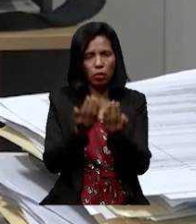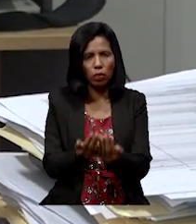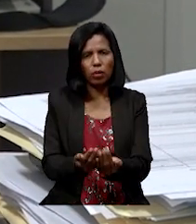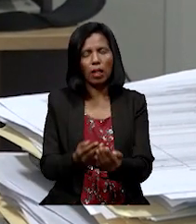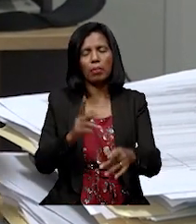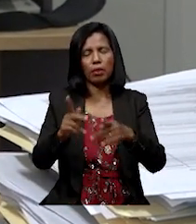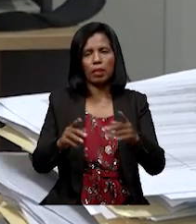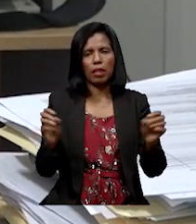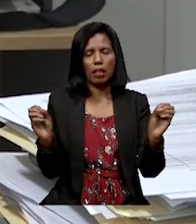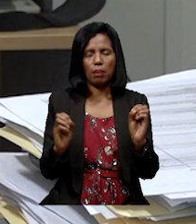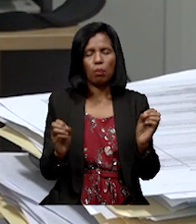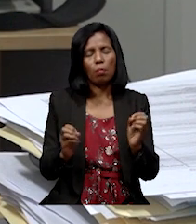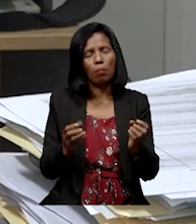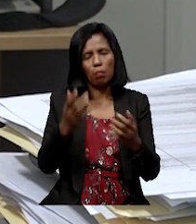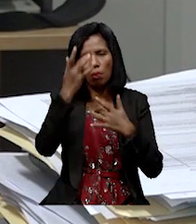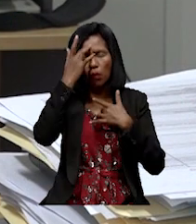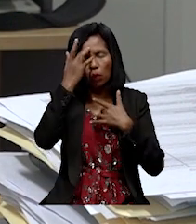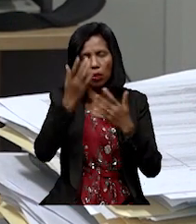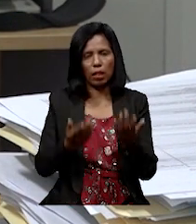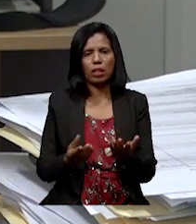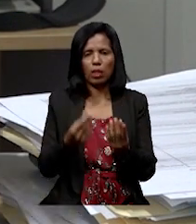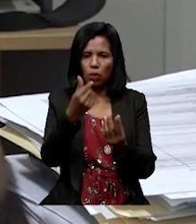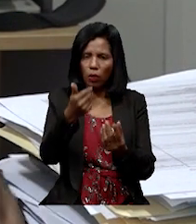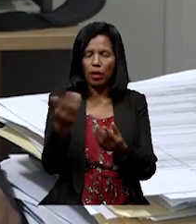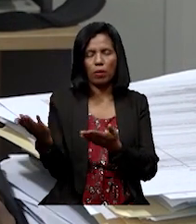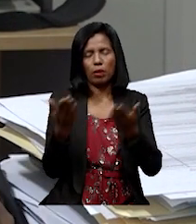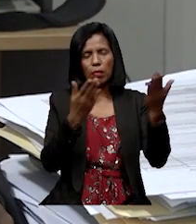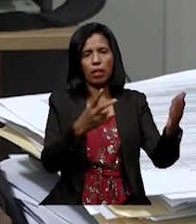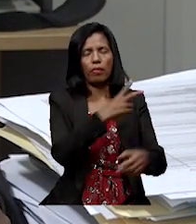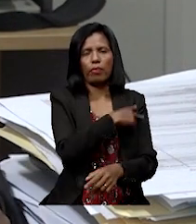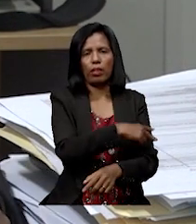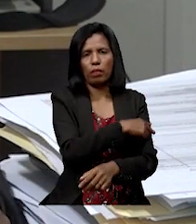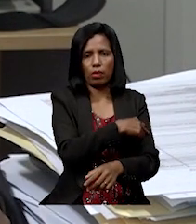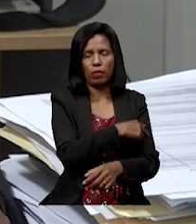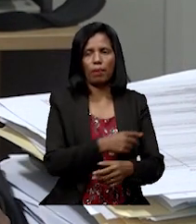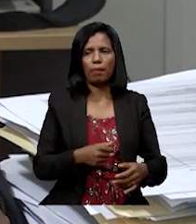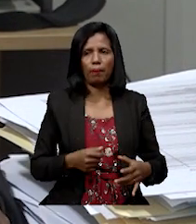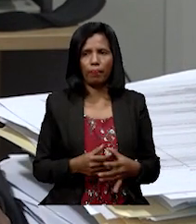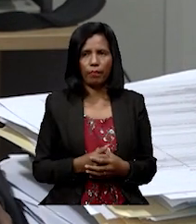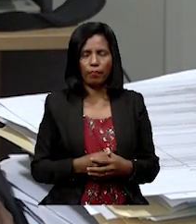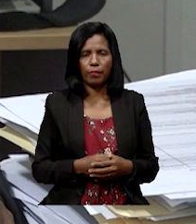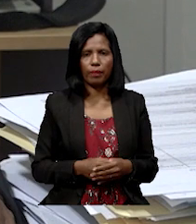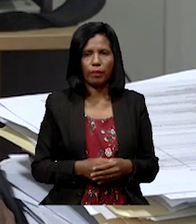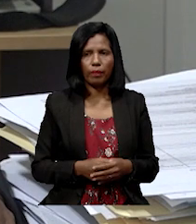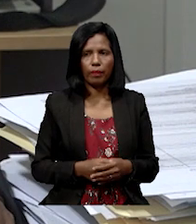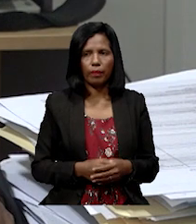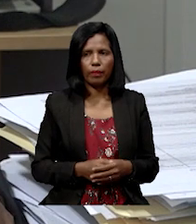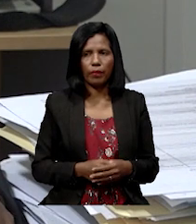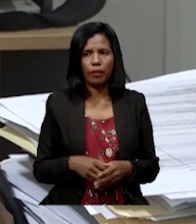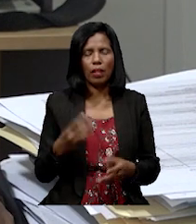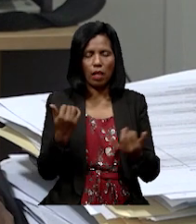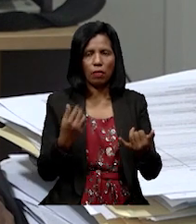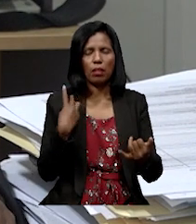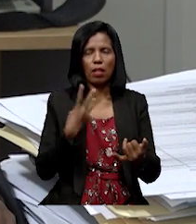moderado ladun sai de ita be le trata iha Veracruz nomos ba iha baiha tasdol masih ame agordok